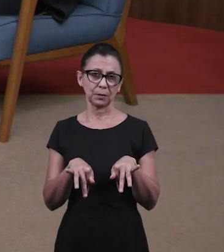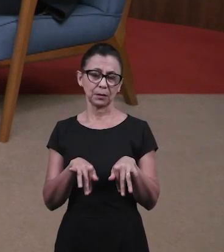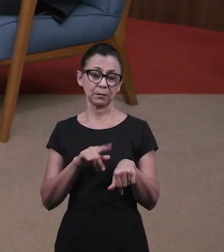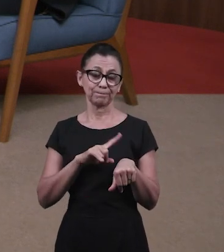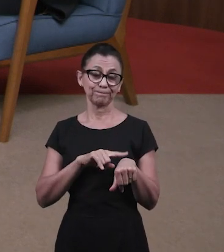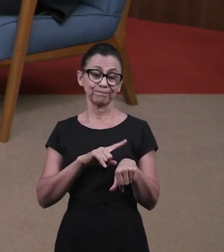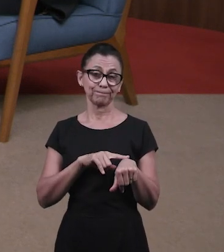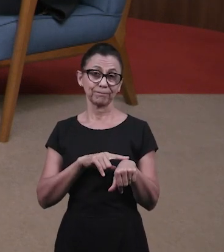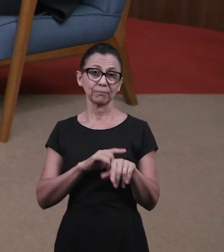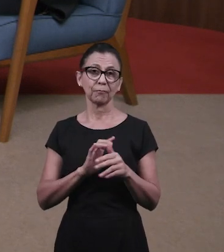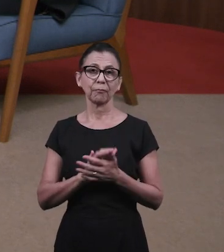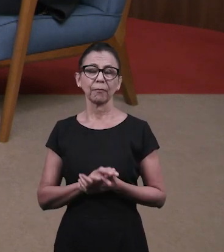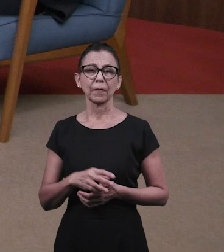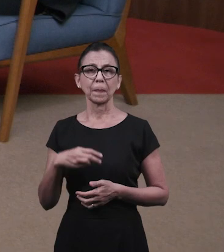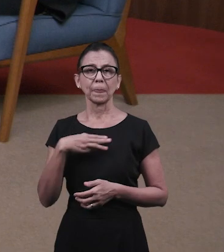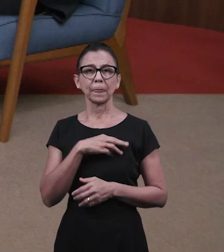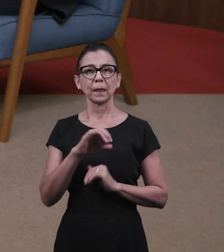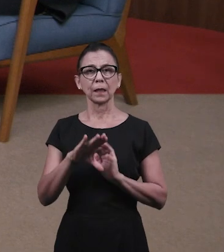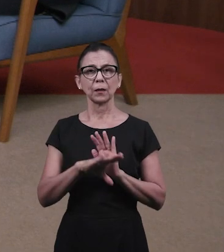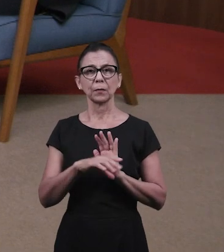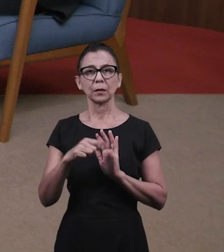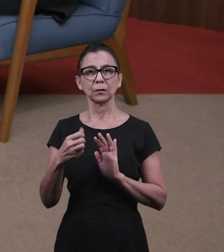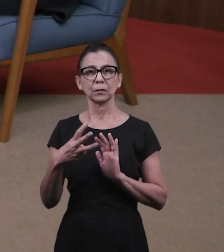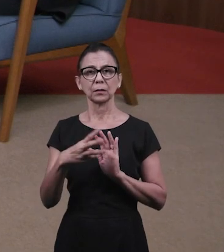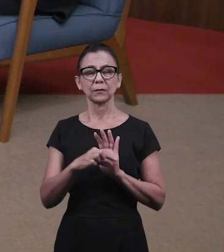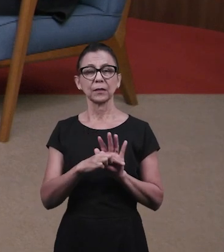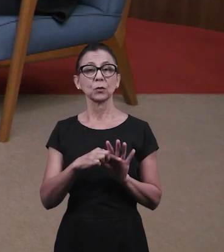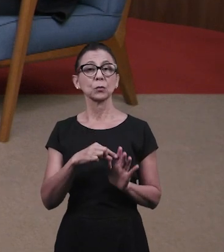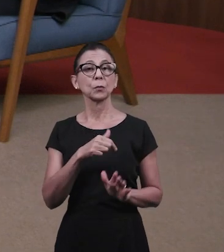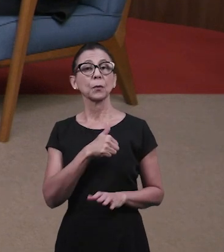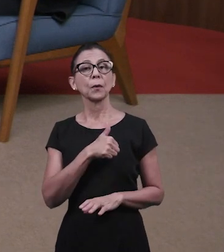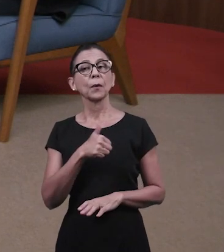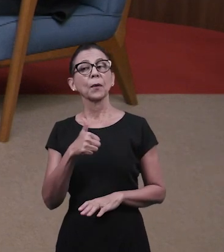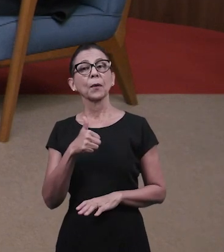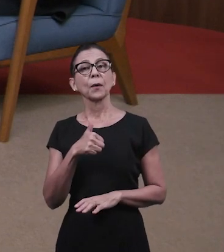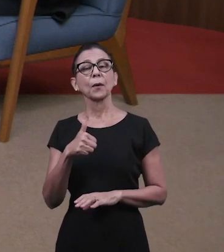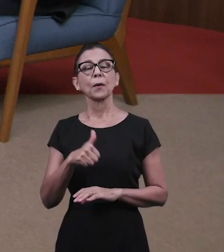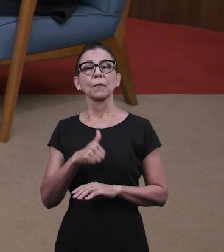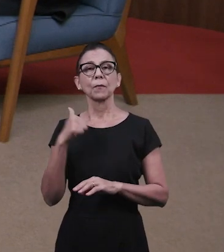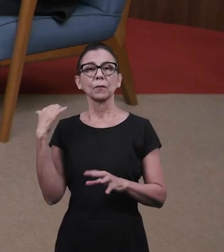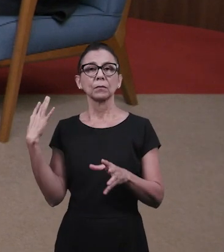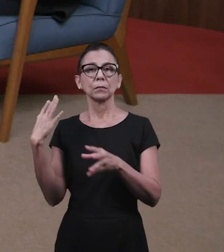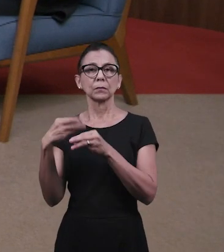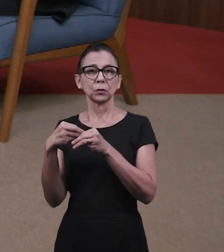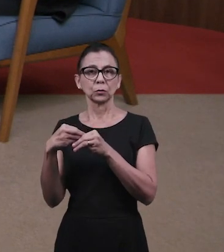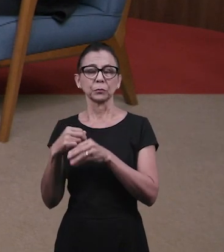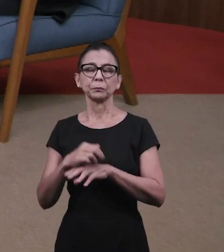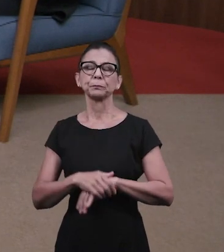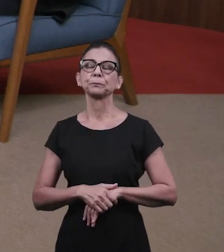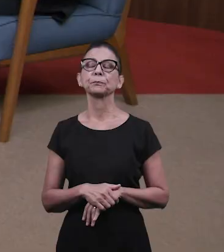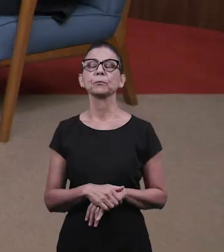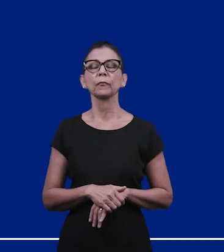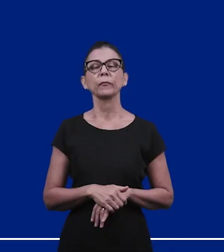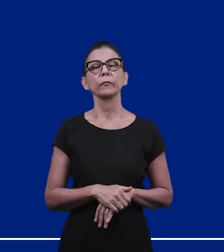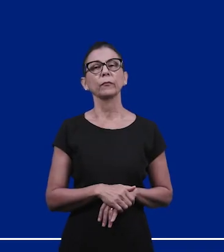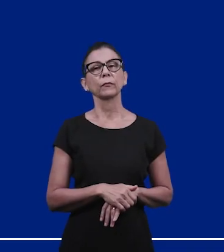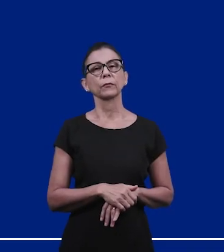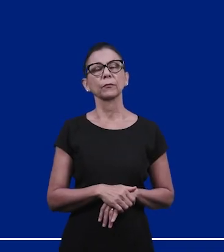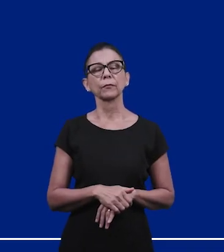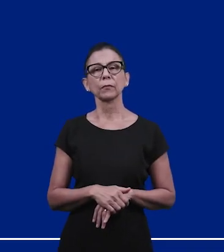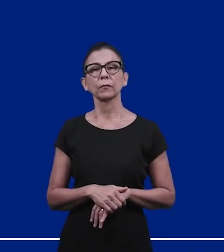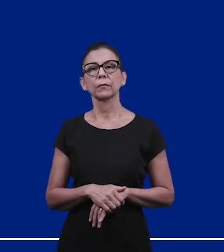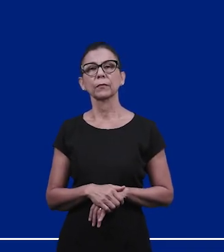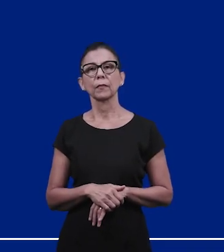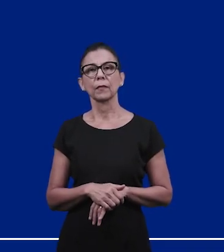trouve en Matthieu chapitre 13, verset 11. Afin de faire une conclusion, le texte dit, et en les répondant, leur